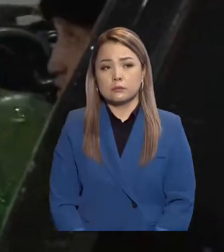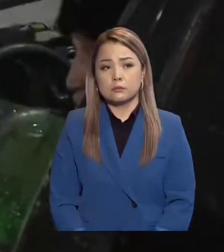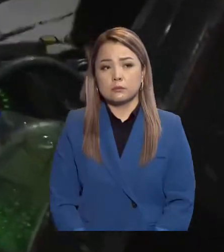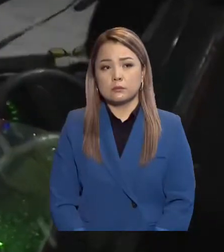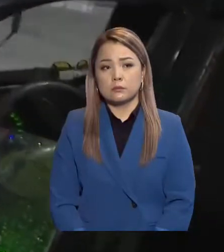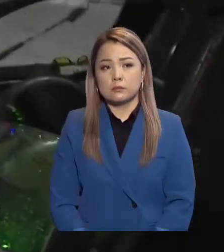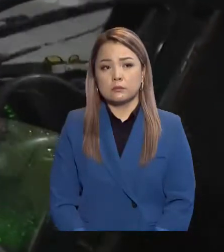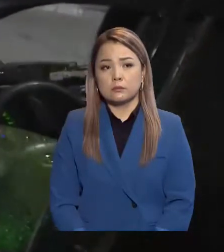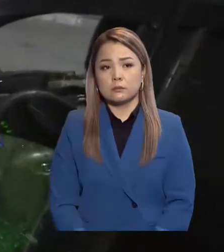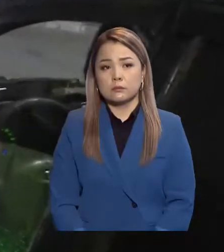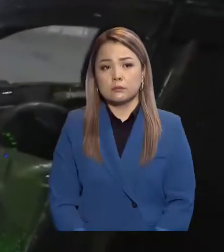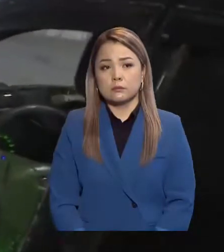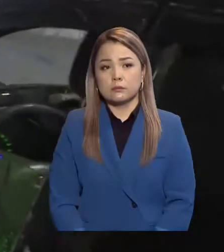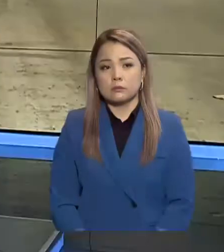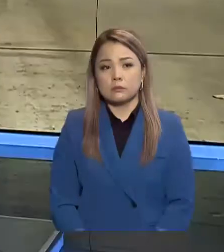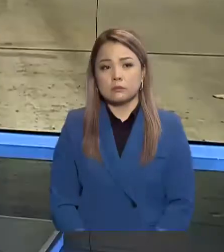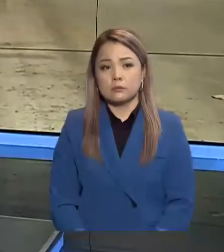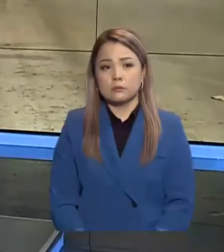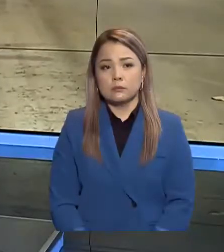жұмыс?